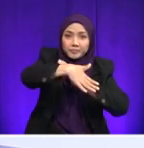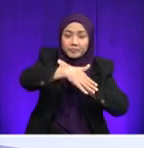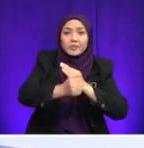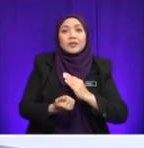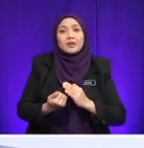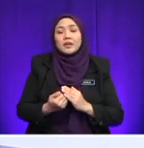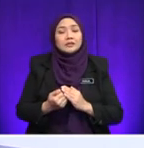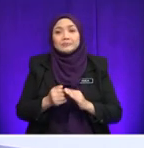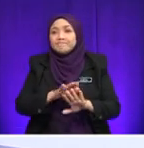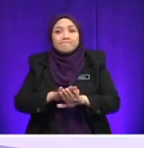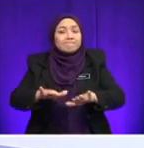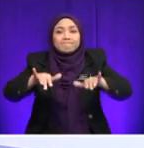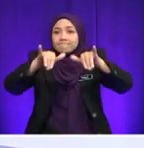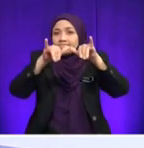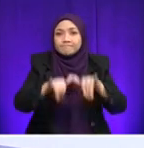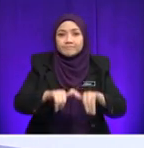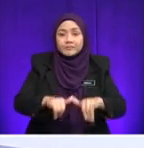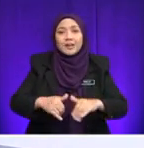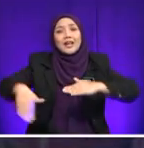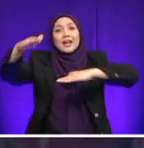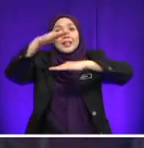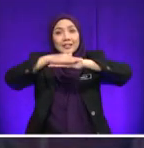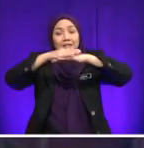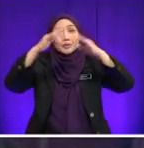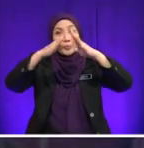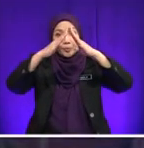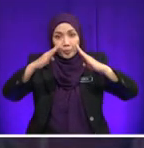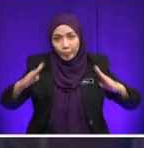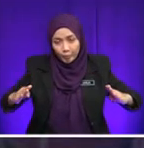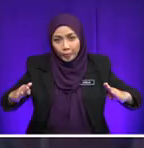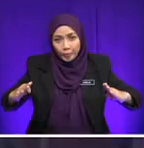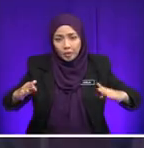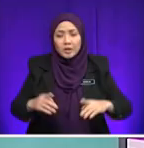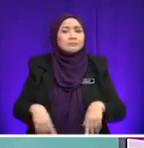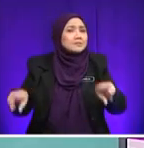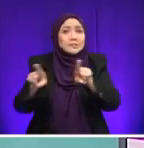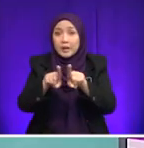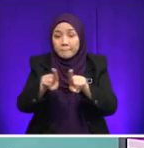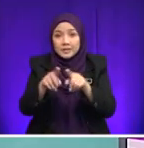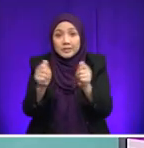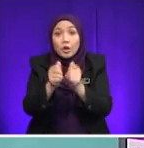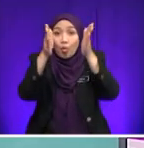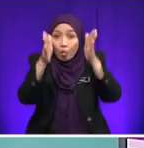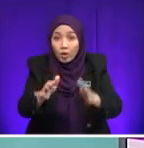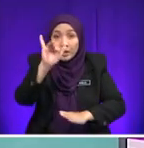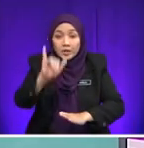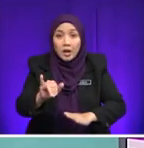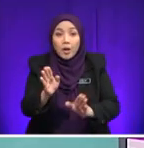tidak akan kekal Begitu juga dengan orang yang anak bini rumah